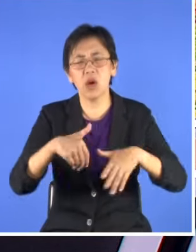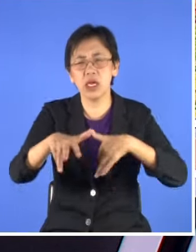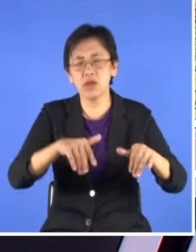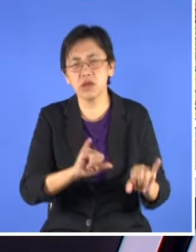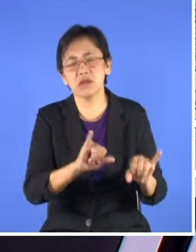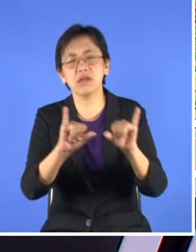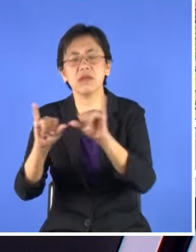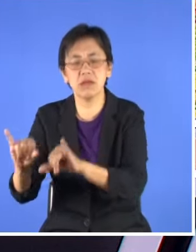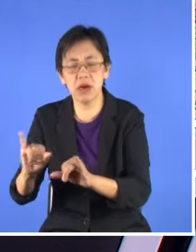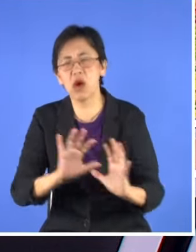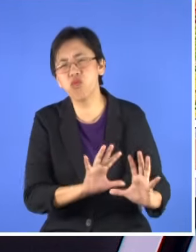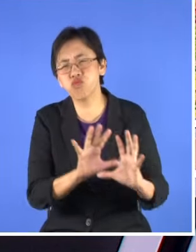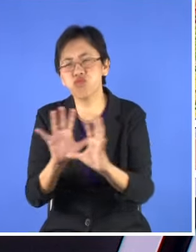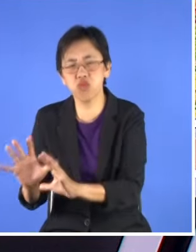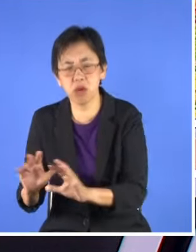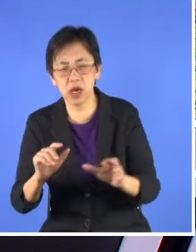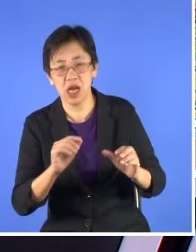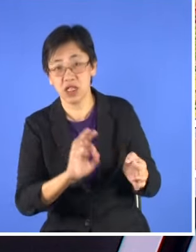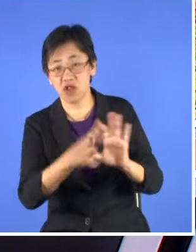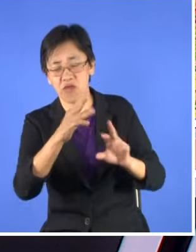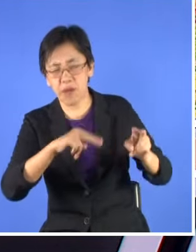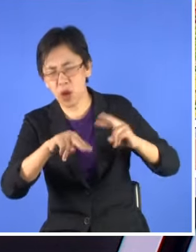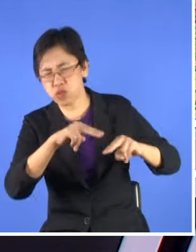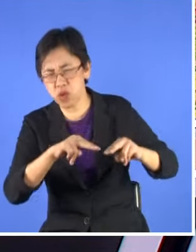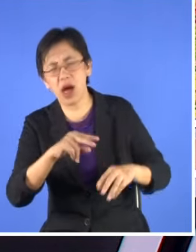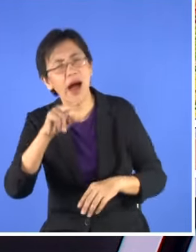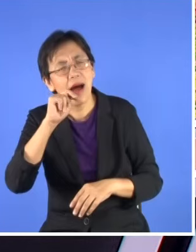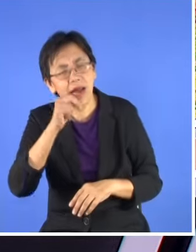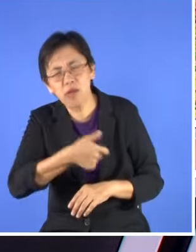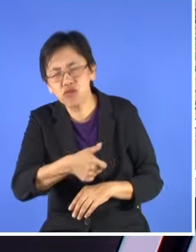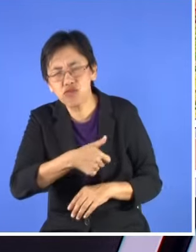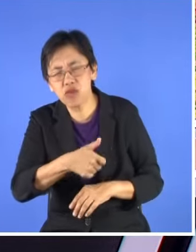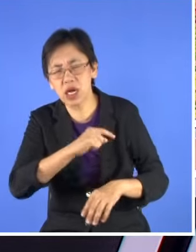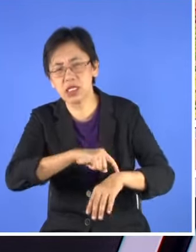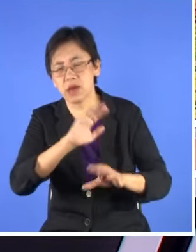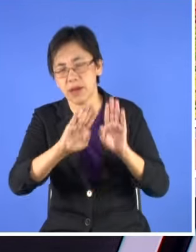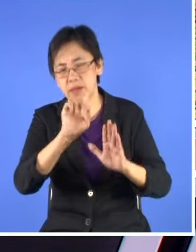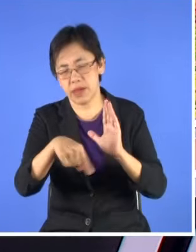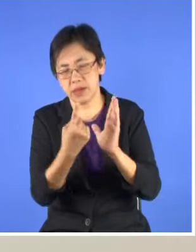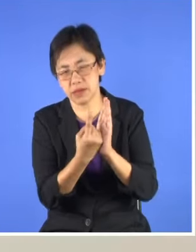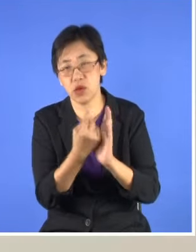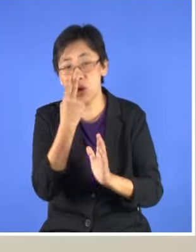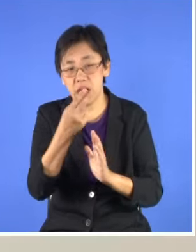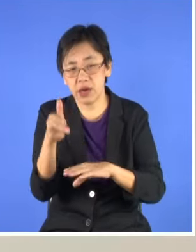จากพื้นที่นะแล้วก็ต้องไปควบคุมเหตุด้วยใช้เวลาเกือบชั่วโมงเลยนะคะดูภาพเหตุการณ์